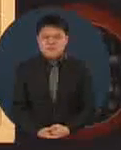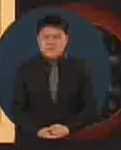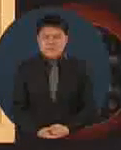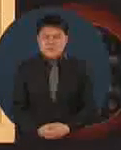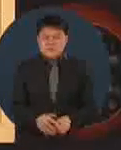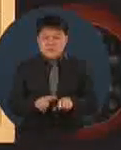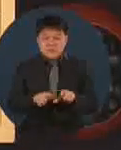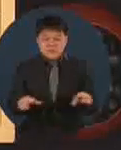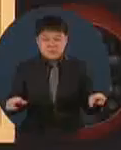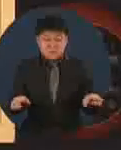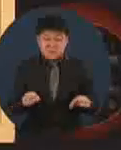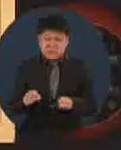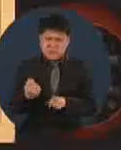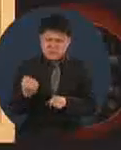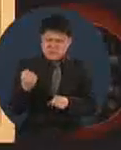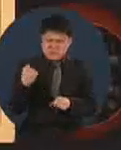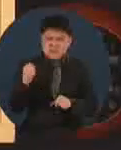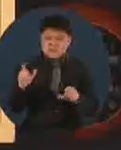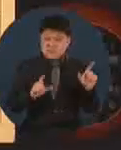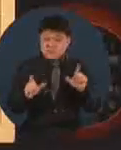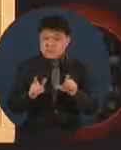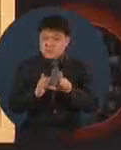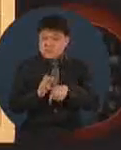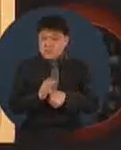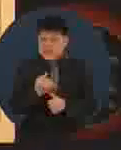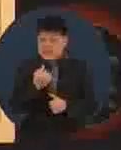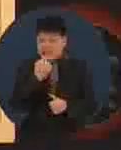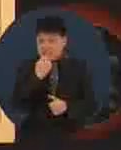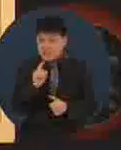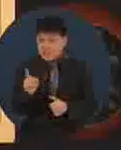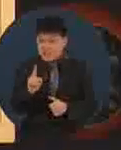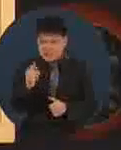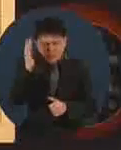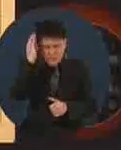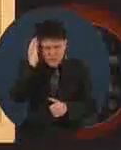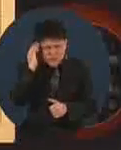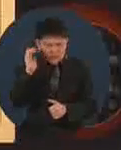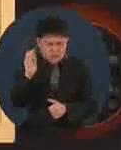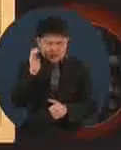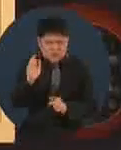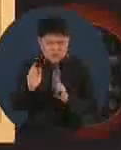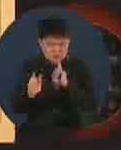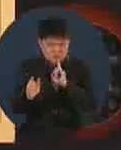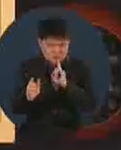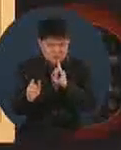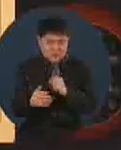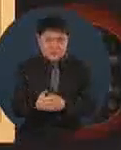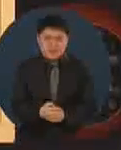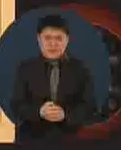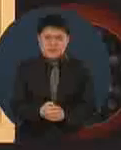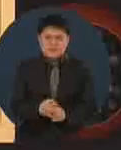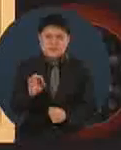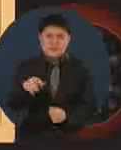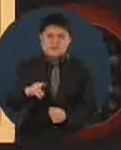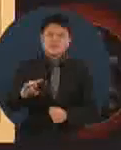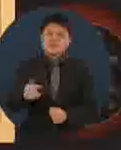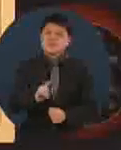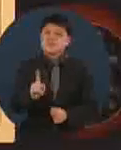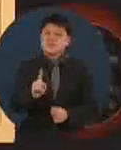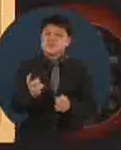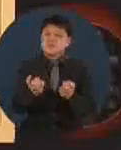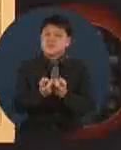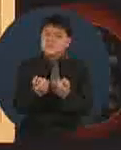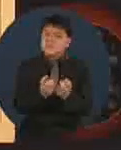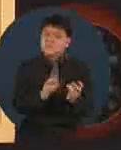네, 보통은 저런 튼튼한 모양에서는 백이 입구자로 두어서 흑이 곤란하다고 하는데요. 네. 자, 위빙 구단이 과연 어떤